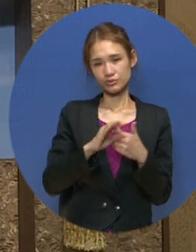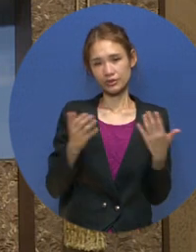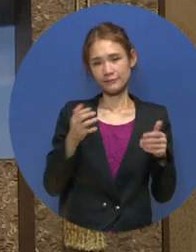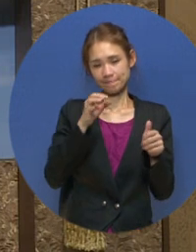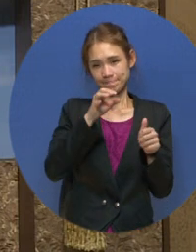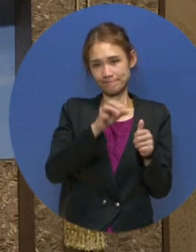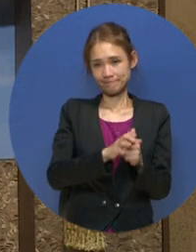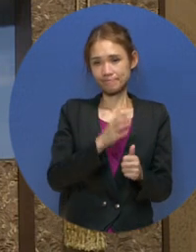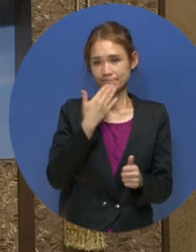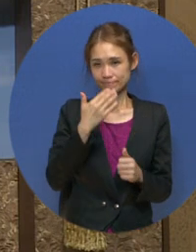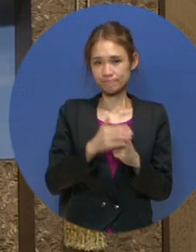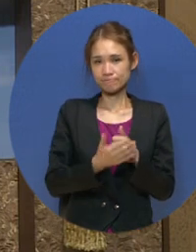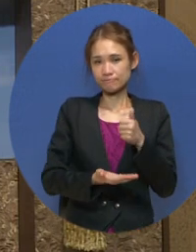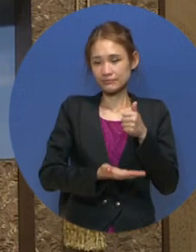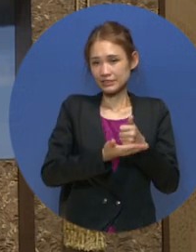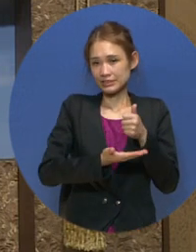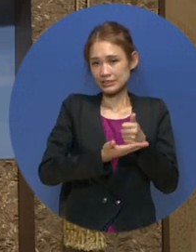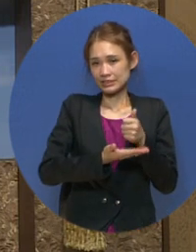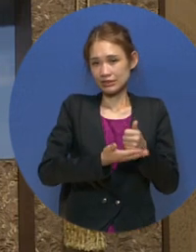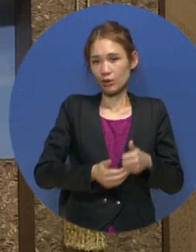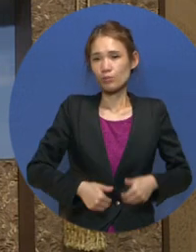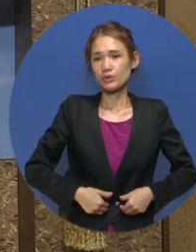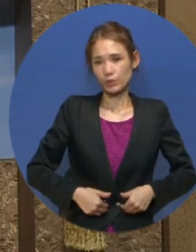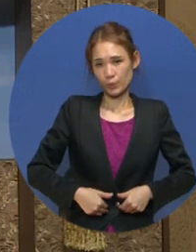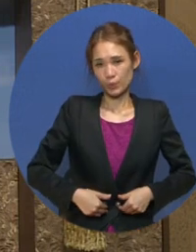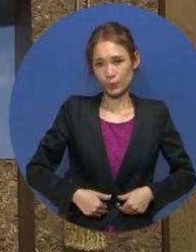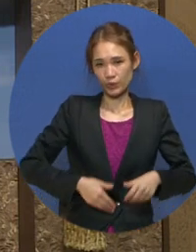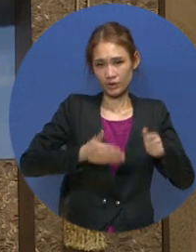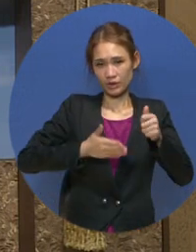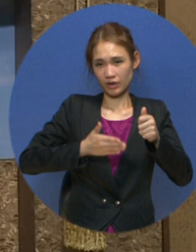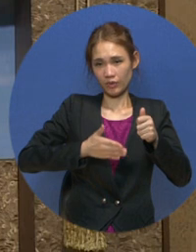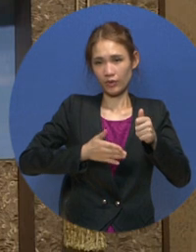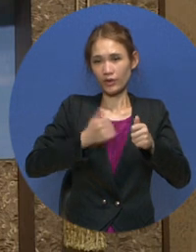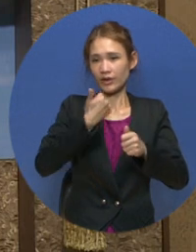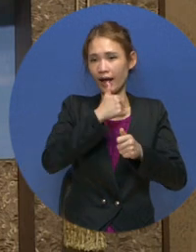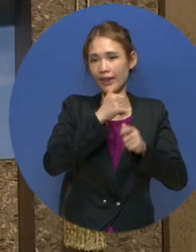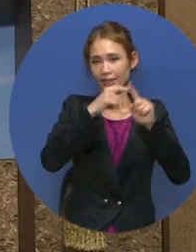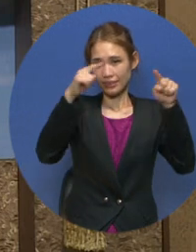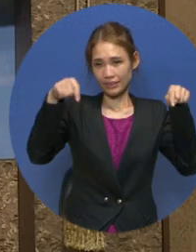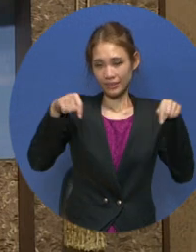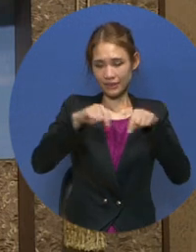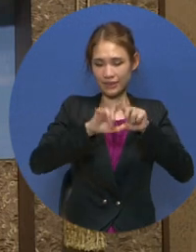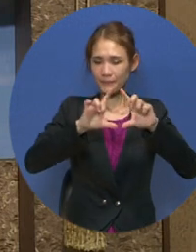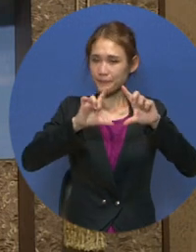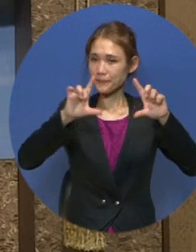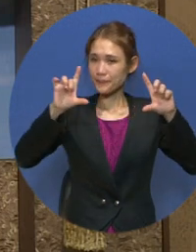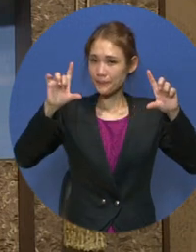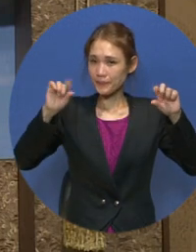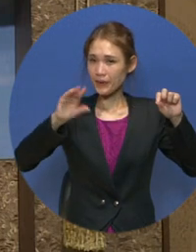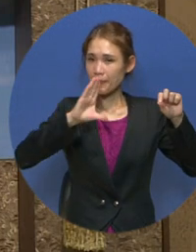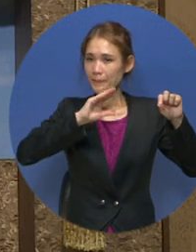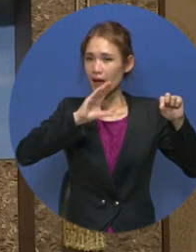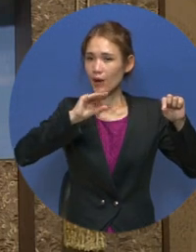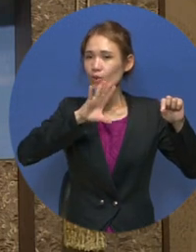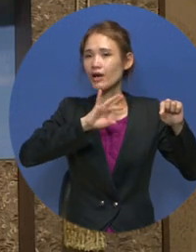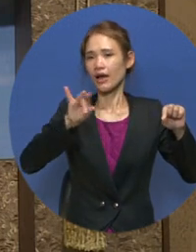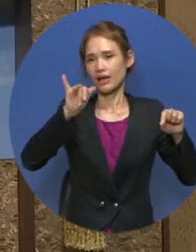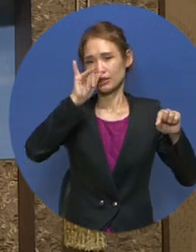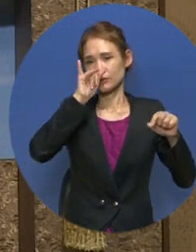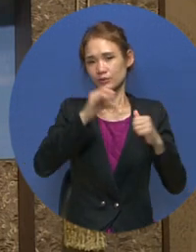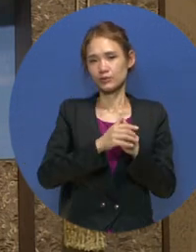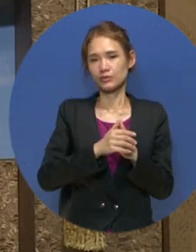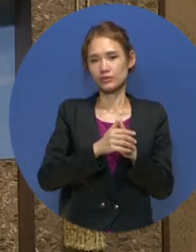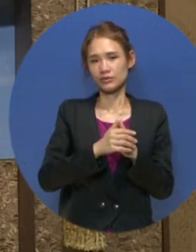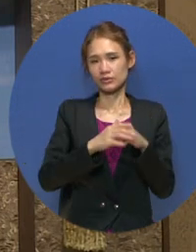있다고 그래서 칭찬과 격려가 필요하다고 그런 안내 멘트를 저희가 방송으로도 가끔 나가고요.